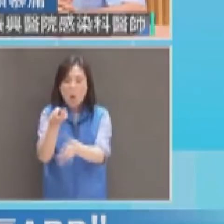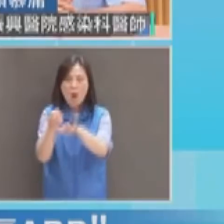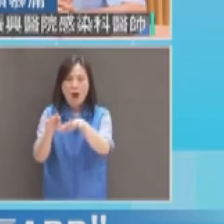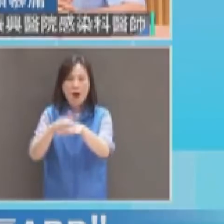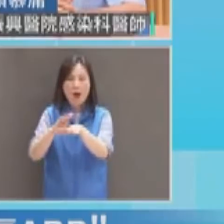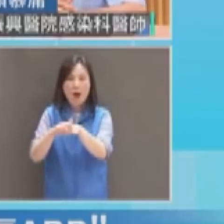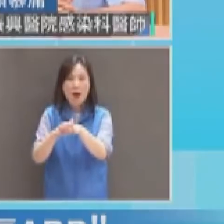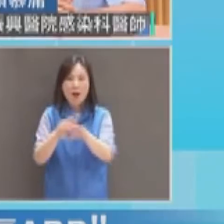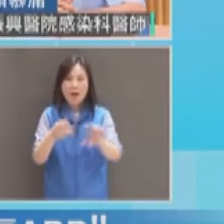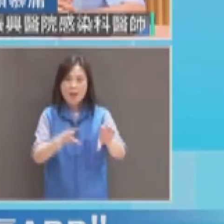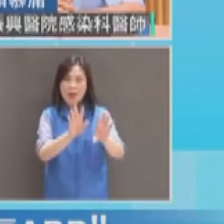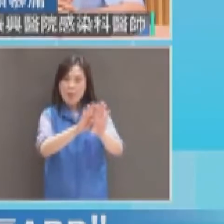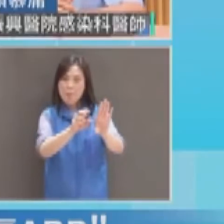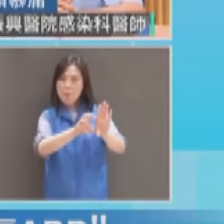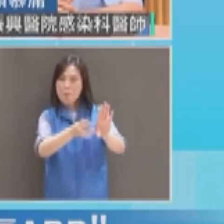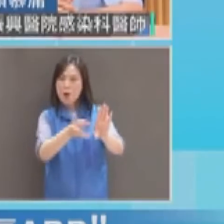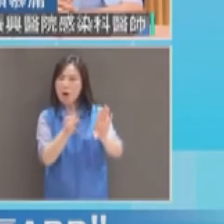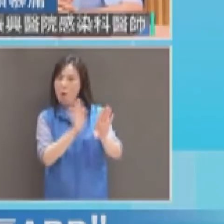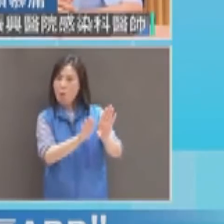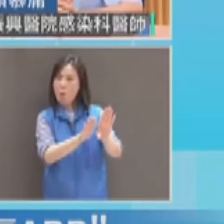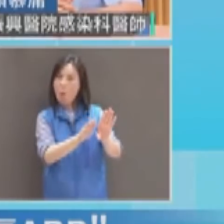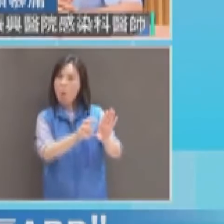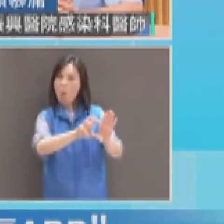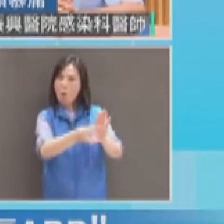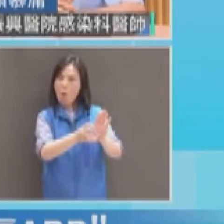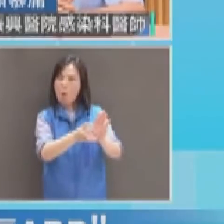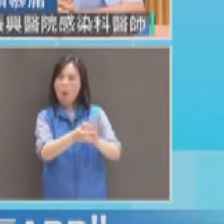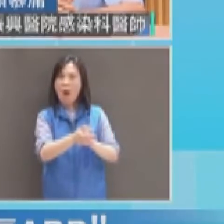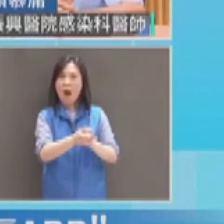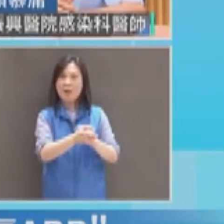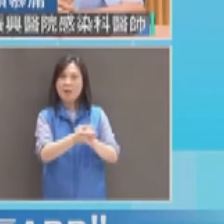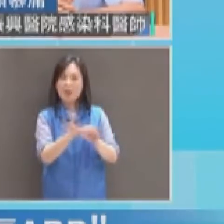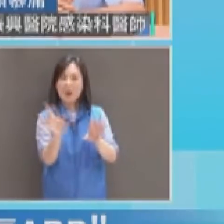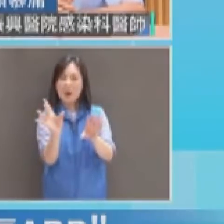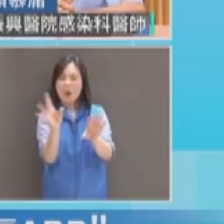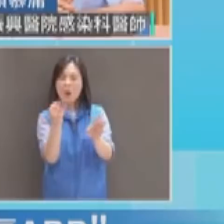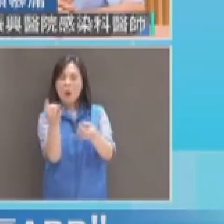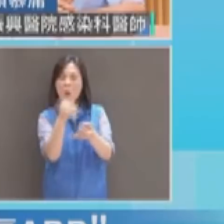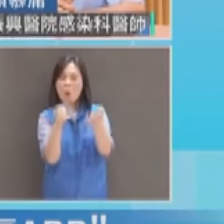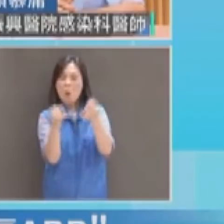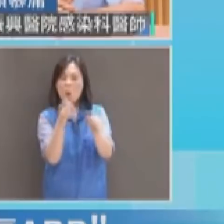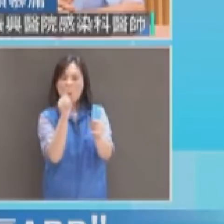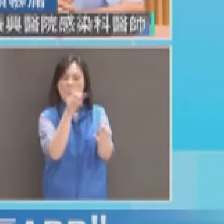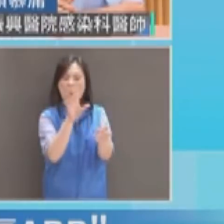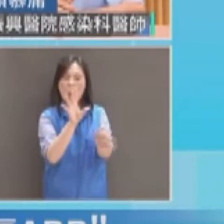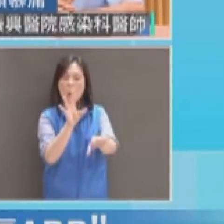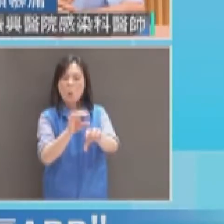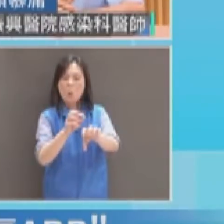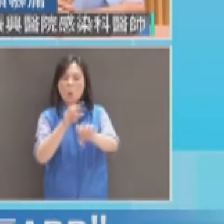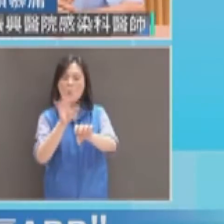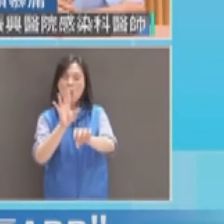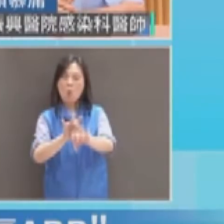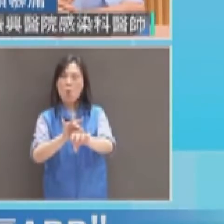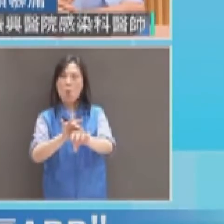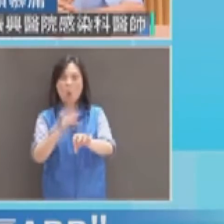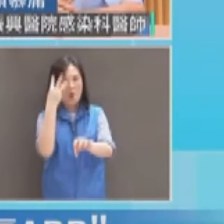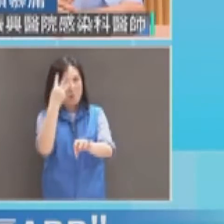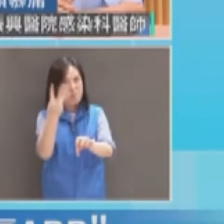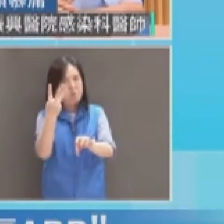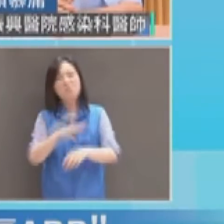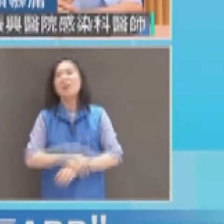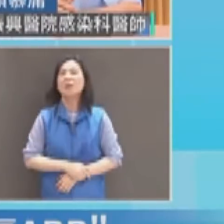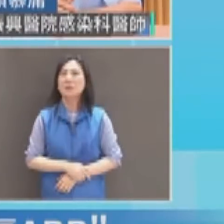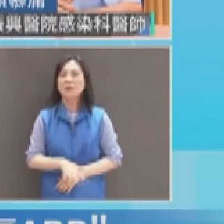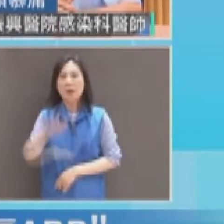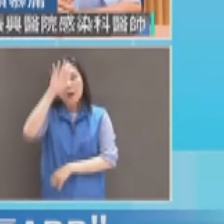边这个图，这个病毒就粘在这个环境上，大概会有3天的时间。所以这个外国的研究呢，它一个病毒引进